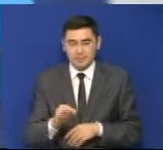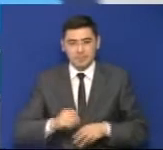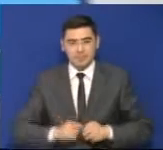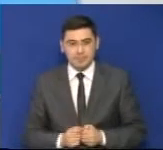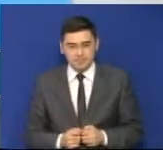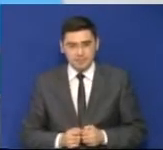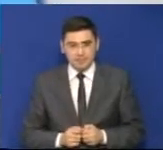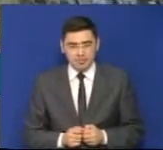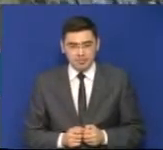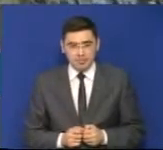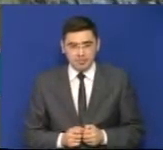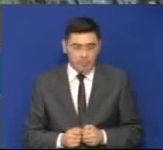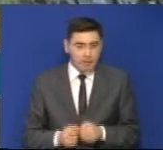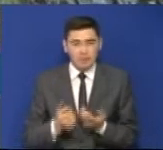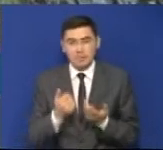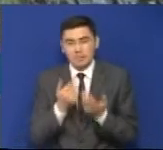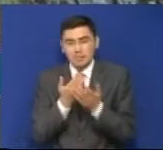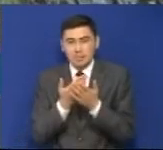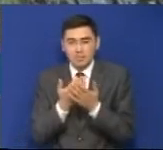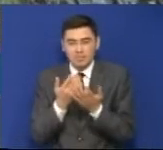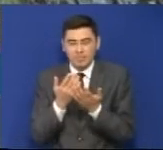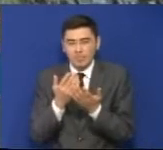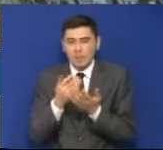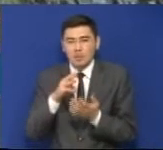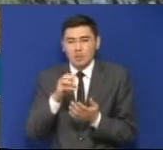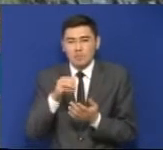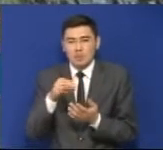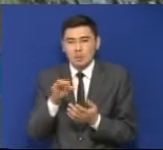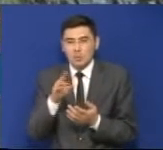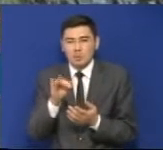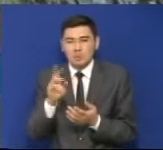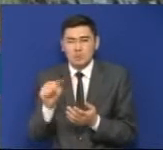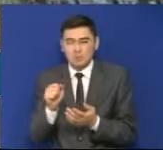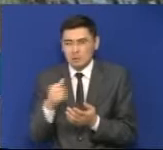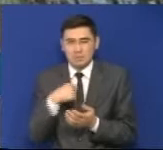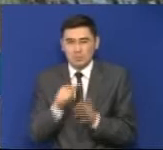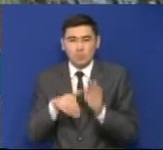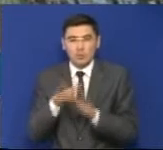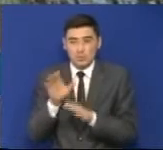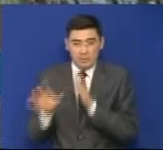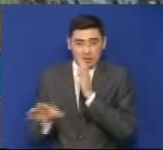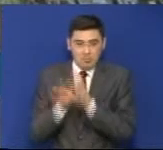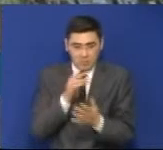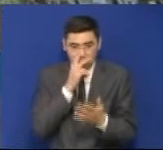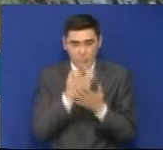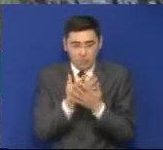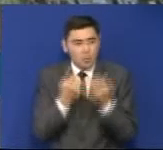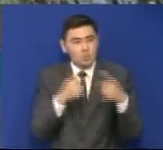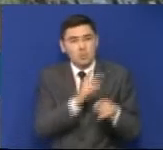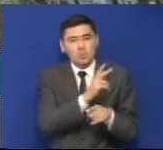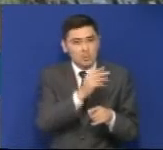аламын. Әлемдік деңгейдегі ең үздік методика алынғаннан кейін, бұл жерде жаңағыдай біреумен